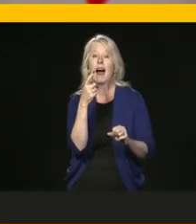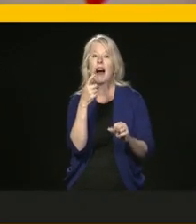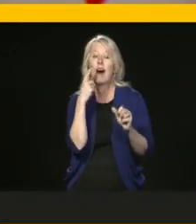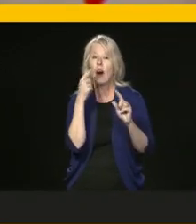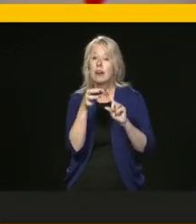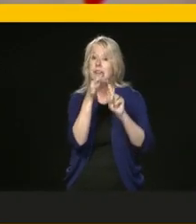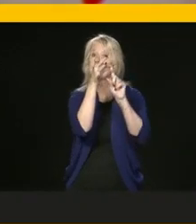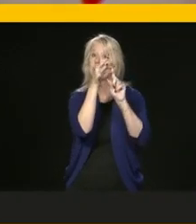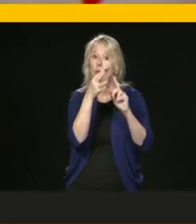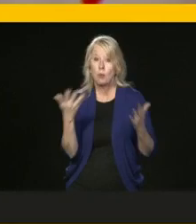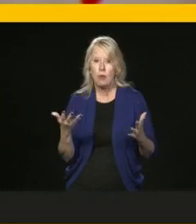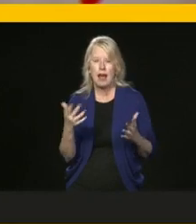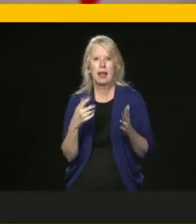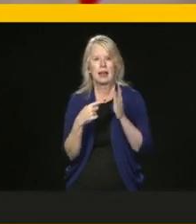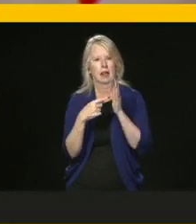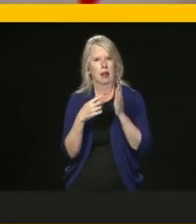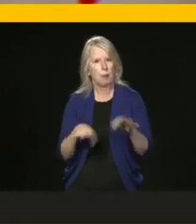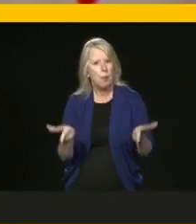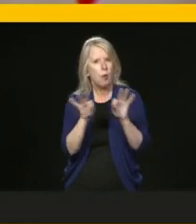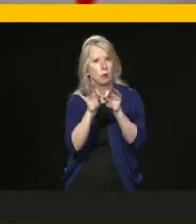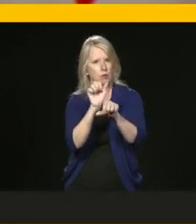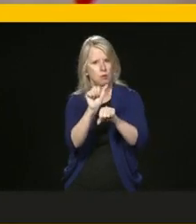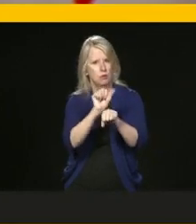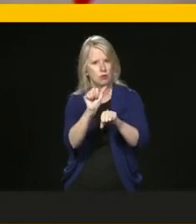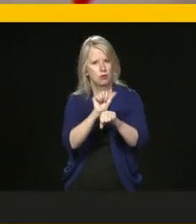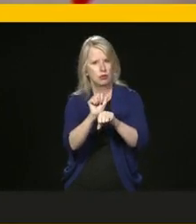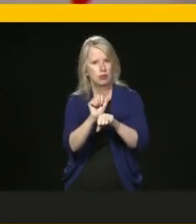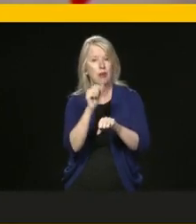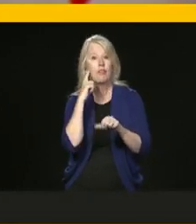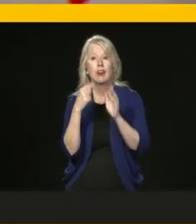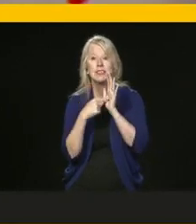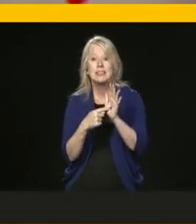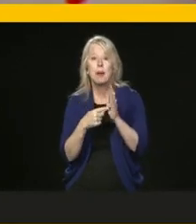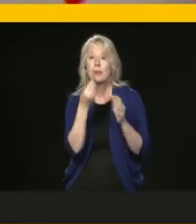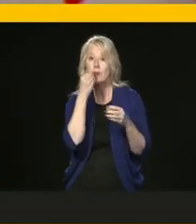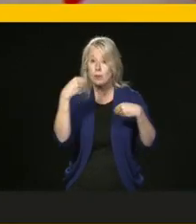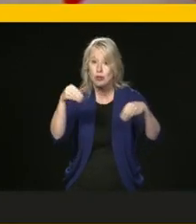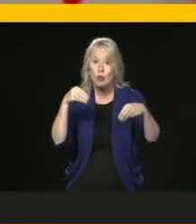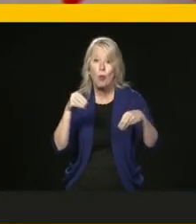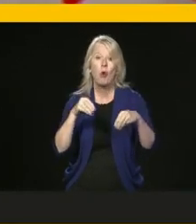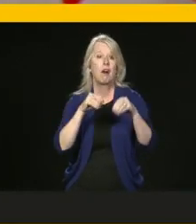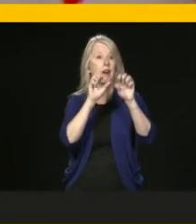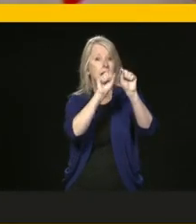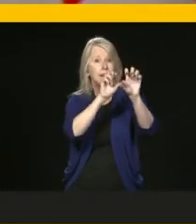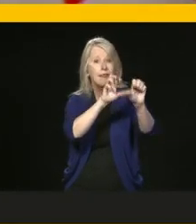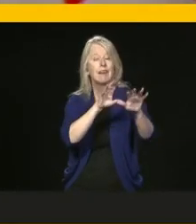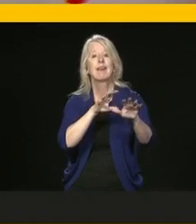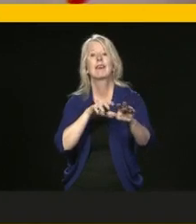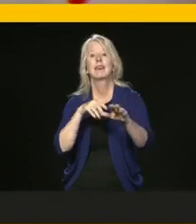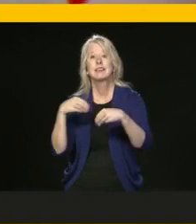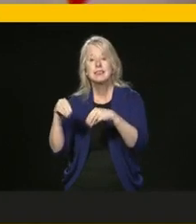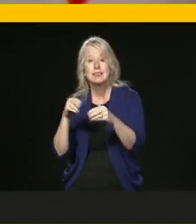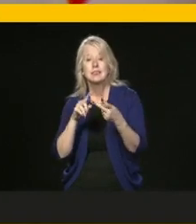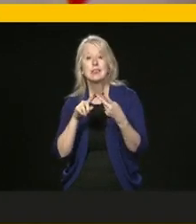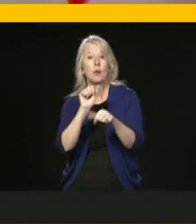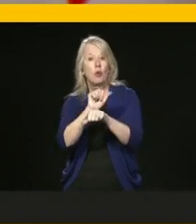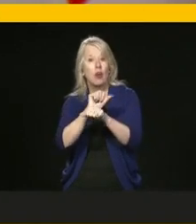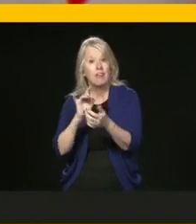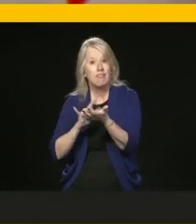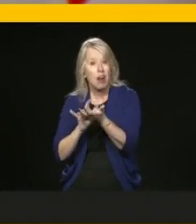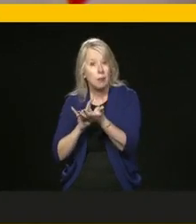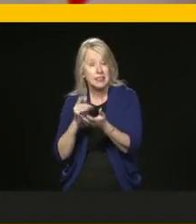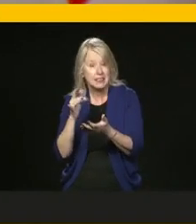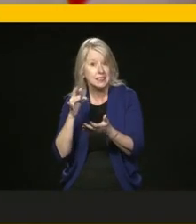l'épicerie, travailler dans les pharmacies ou fournir des soins médicaux et autres travaux